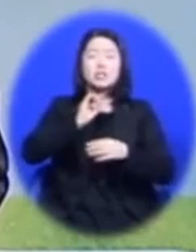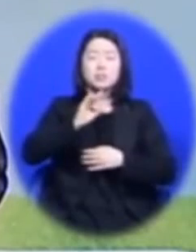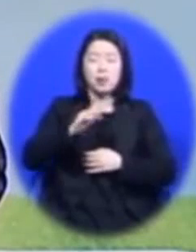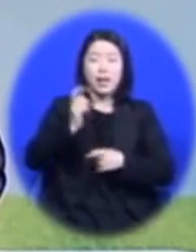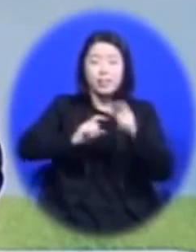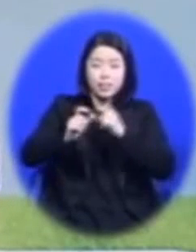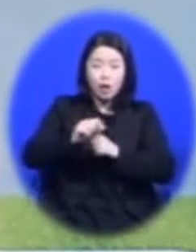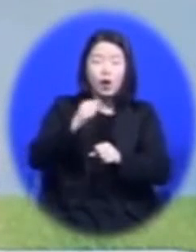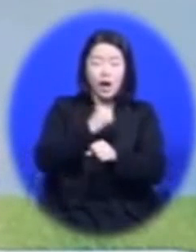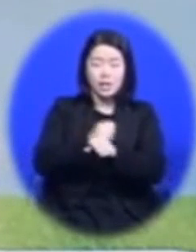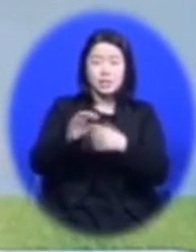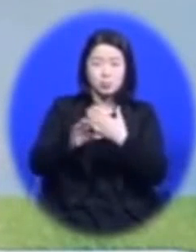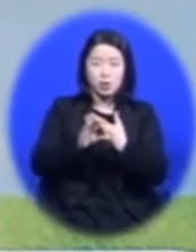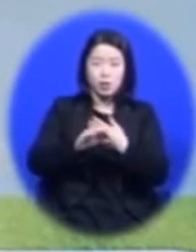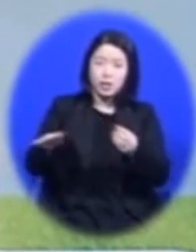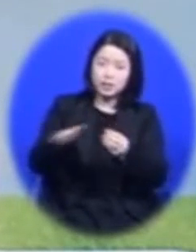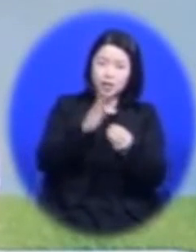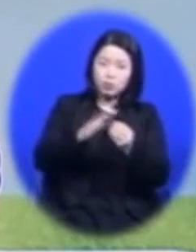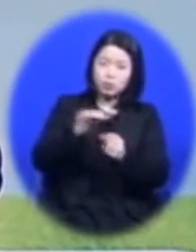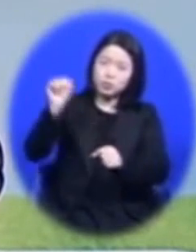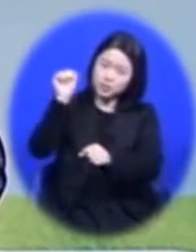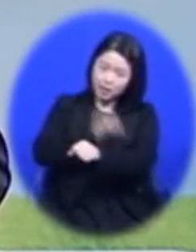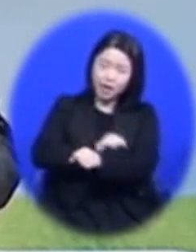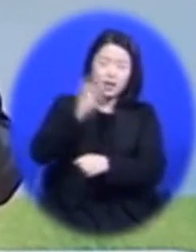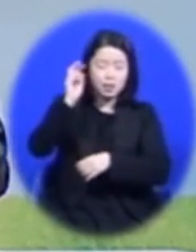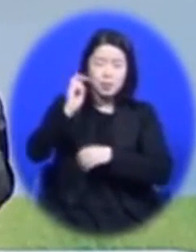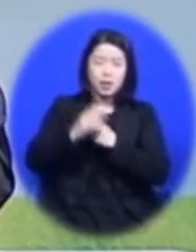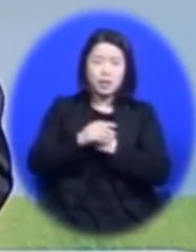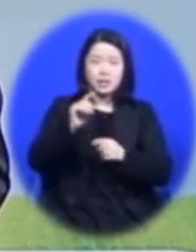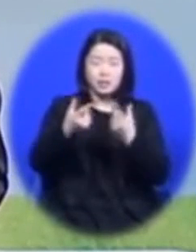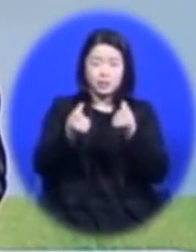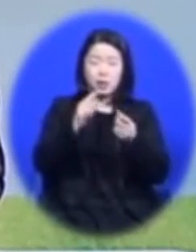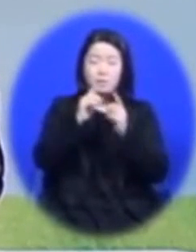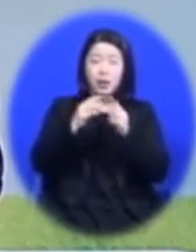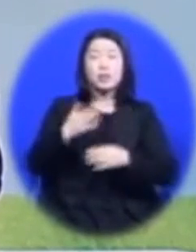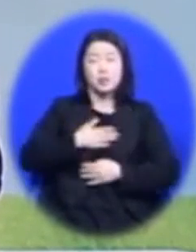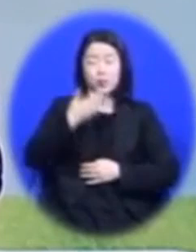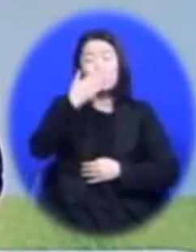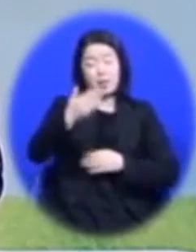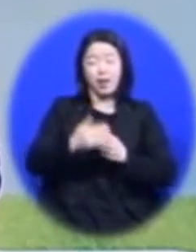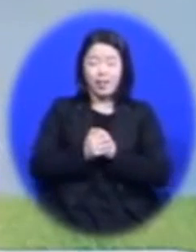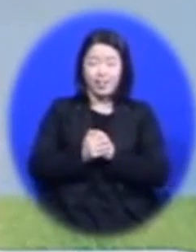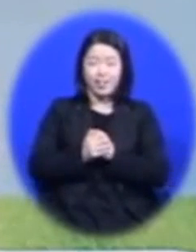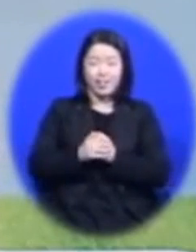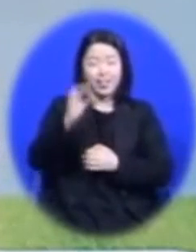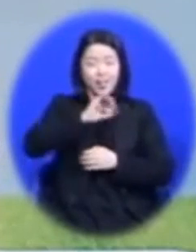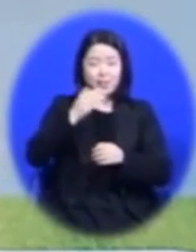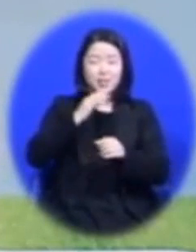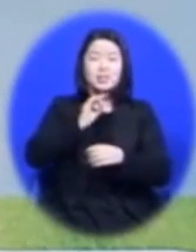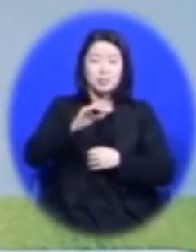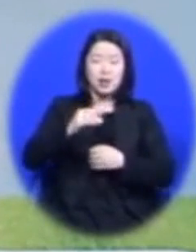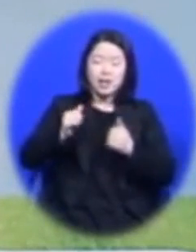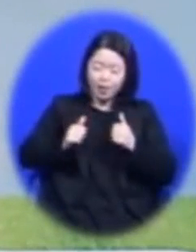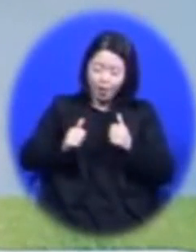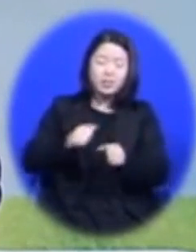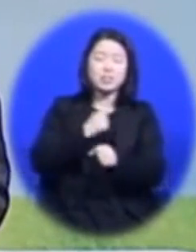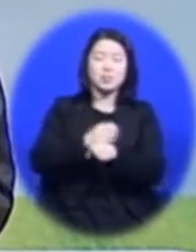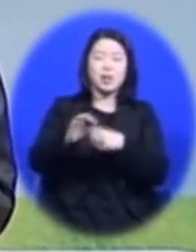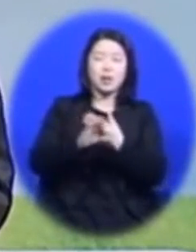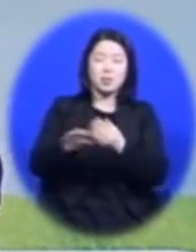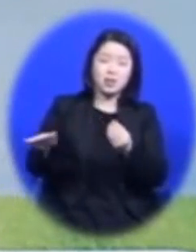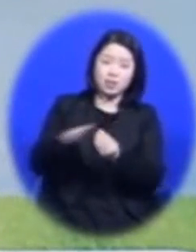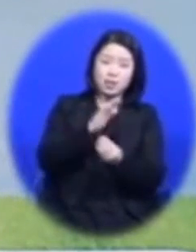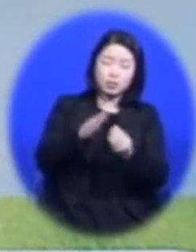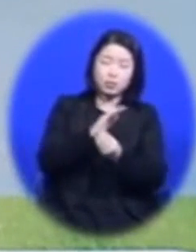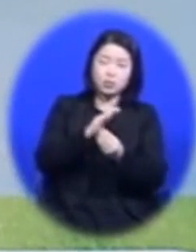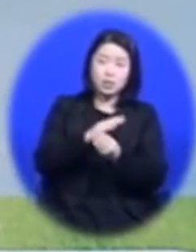하시면 아주 탁구를 잘 치시겠습니다. 그런 말은 저도 하겠더라고요. 네. 연습만 열심히 하면 탁구를 잘 치는 거는